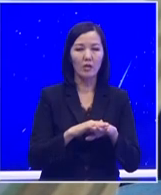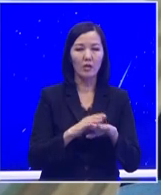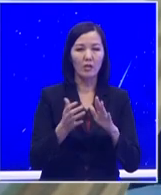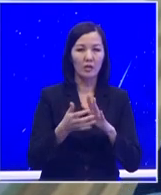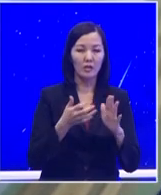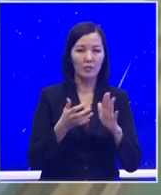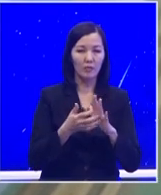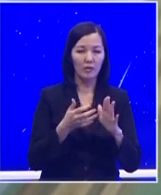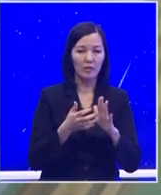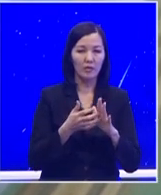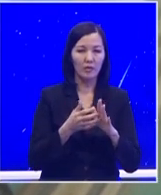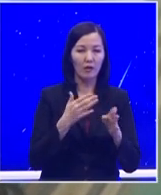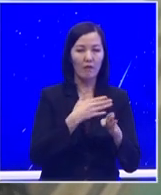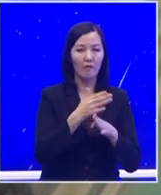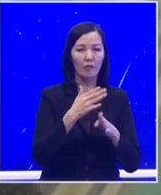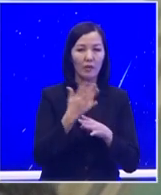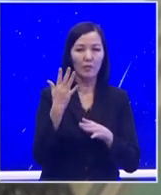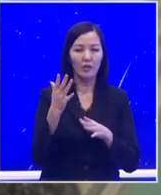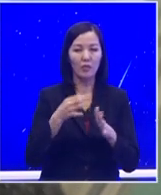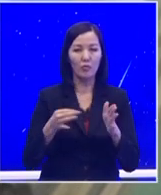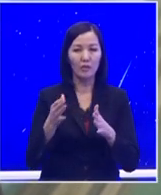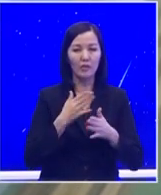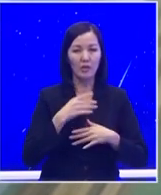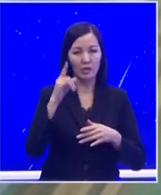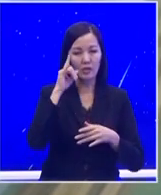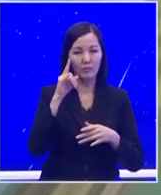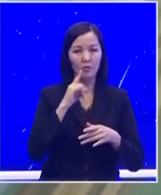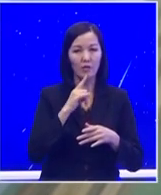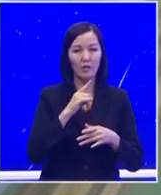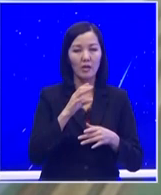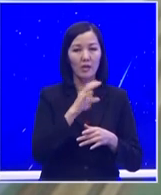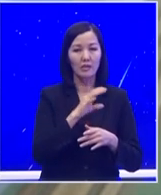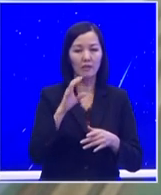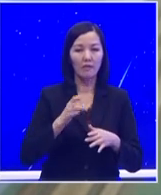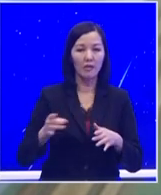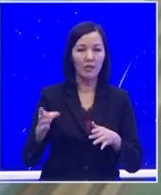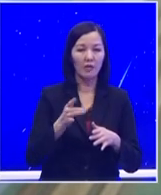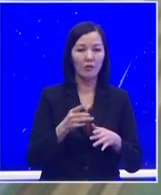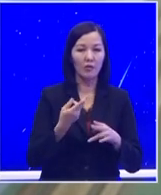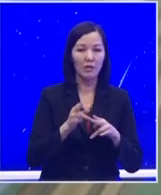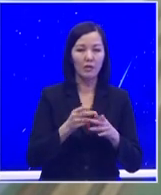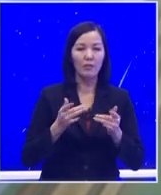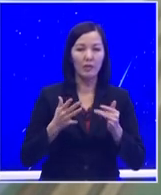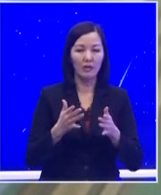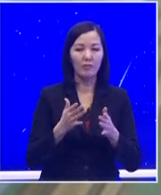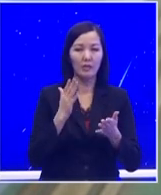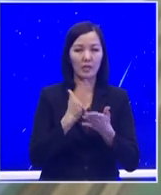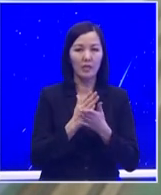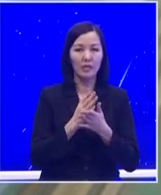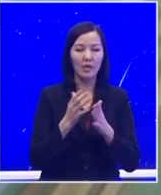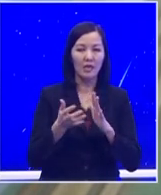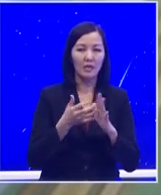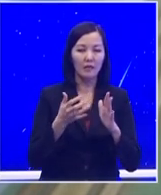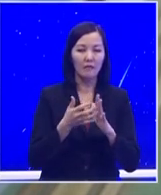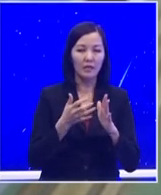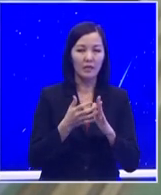Квота распределена по 5 областям нашей республики. Это в северные регионы, где есть потребность в кадрах, дефицит в рабочей